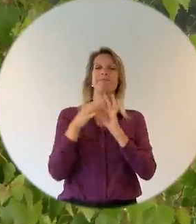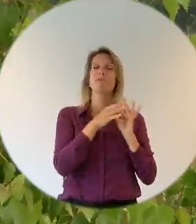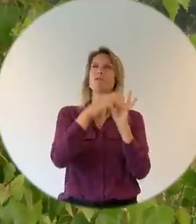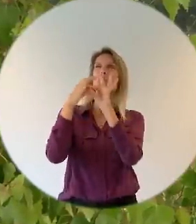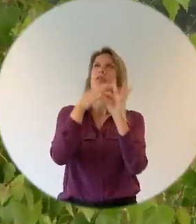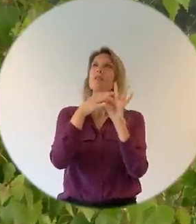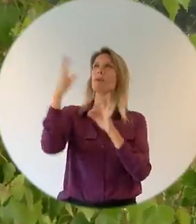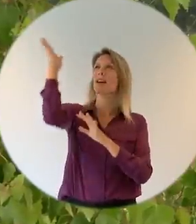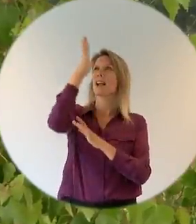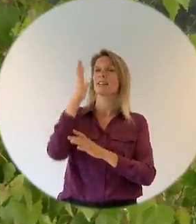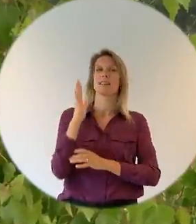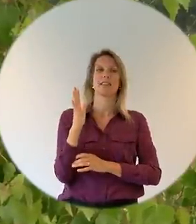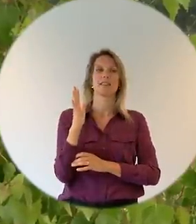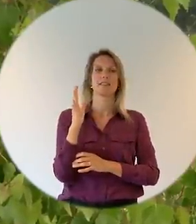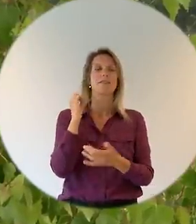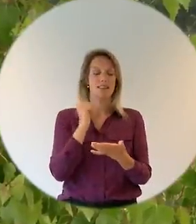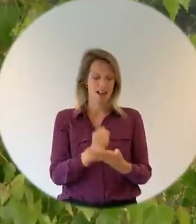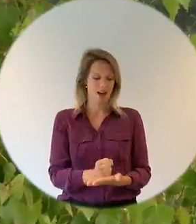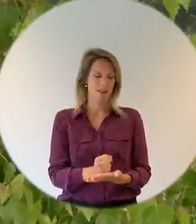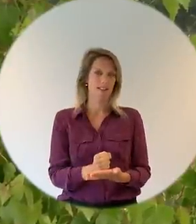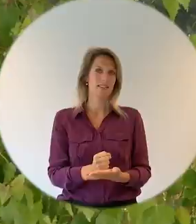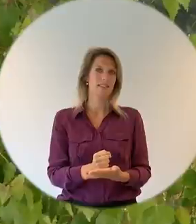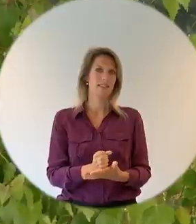Heilige Geest. Amen.